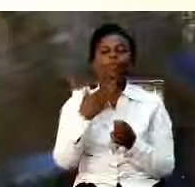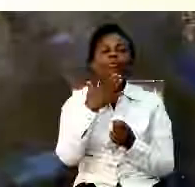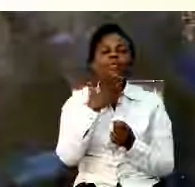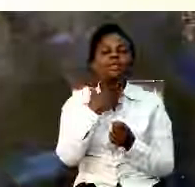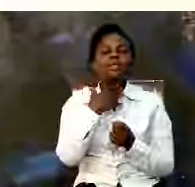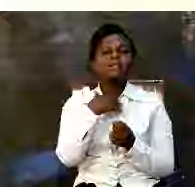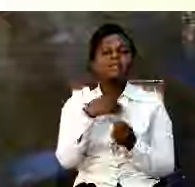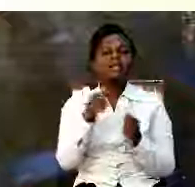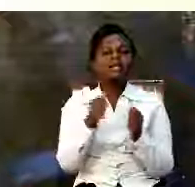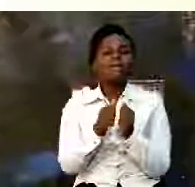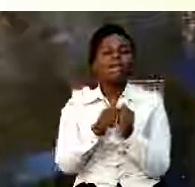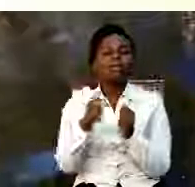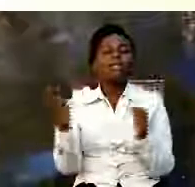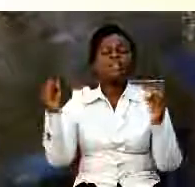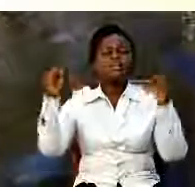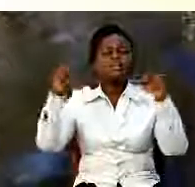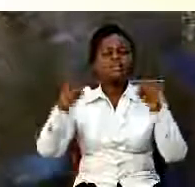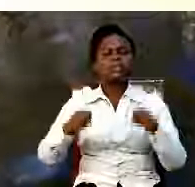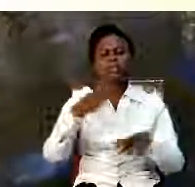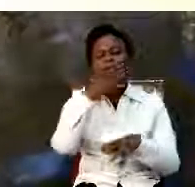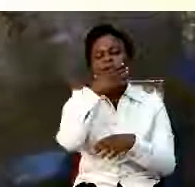wanahitaji kitu hiki. Lazima mwanamume